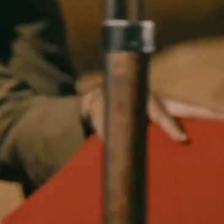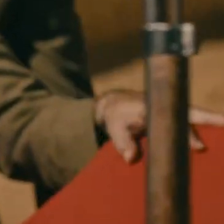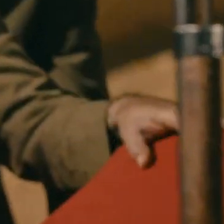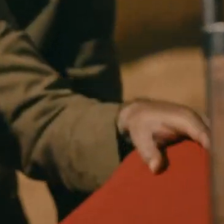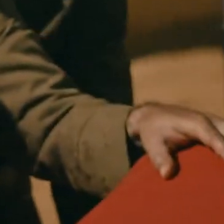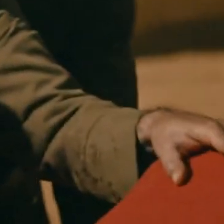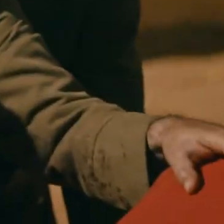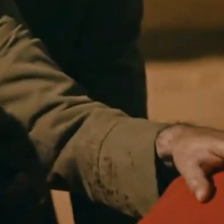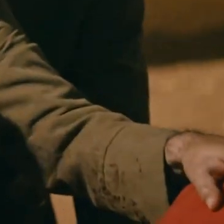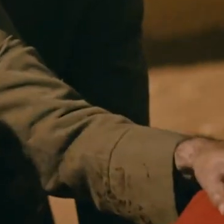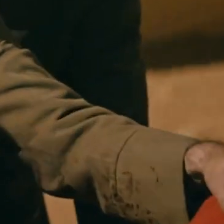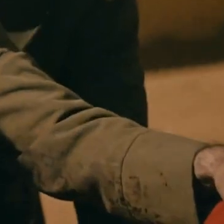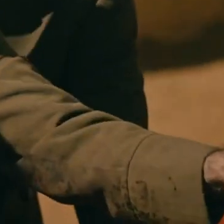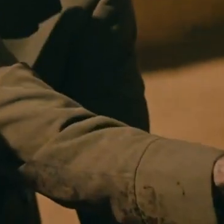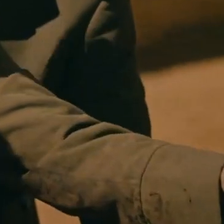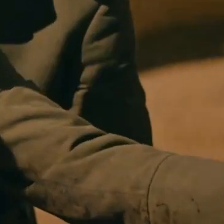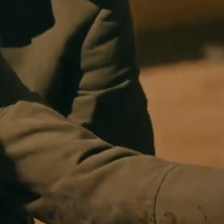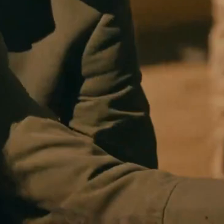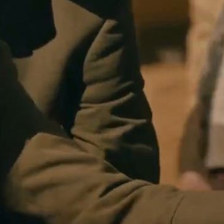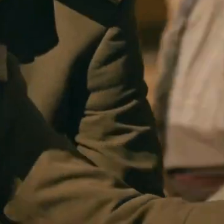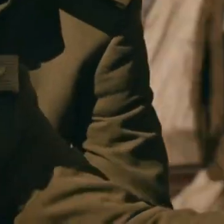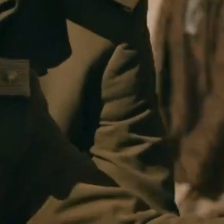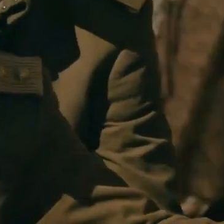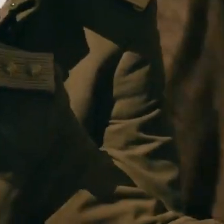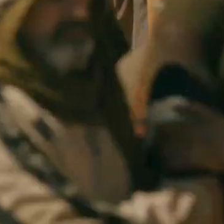Şamil Şefik'in yanında.